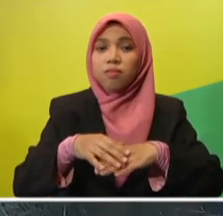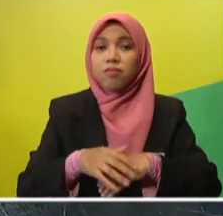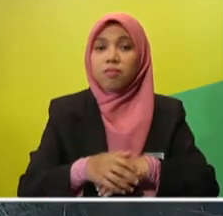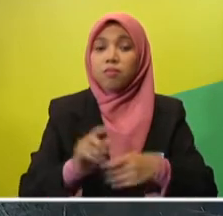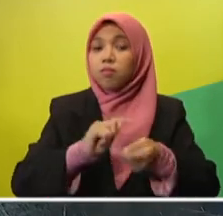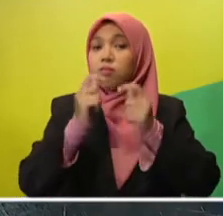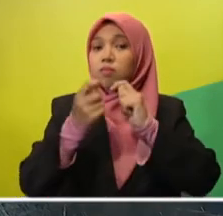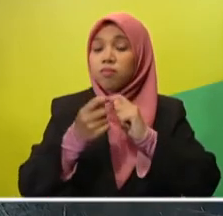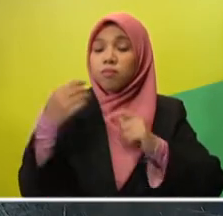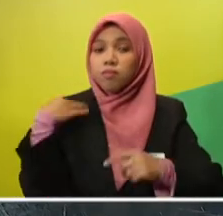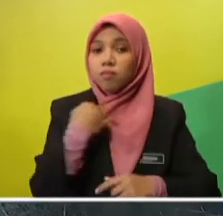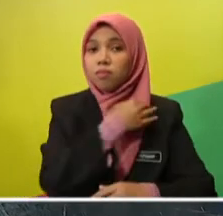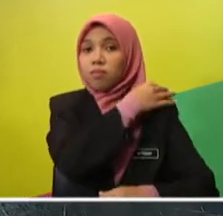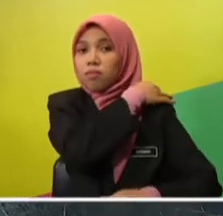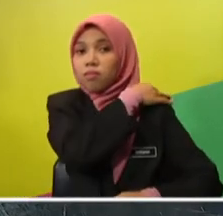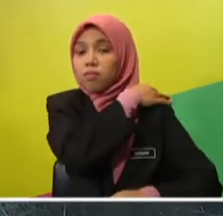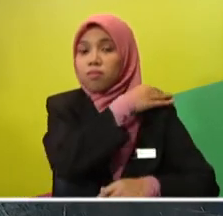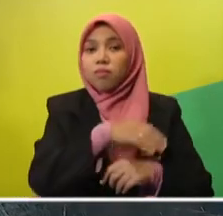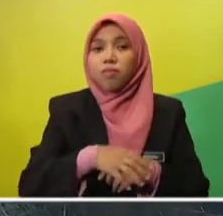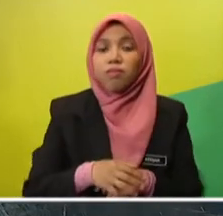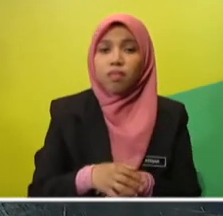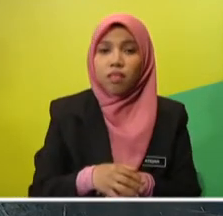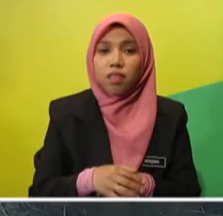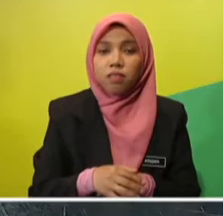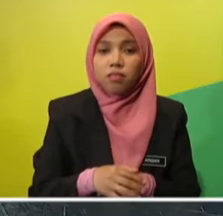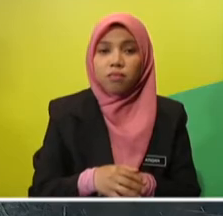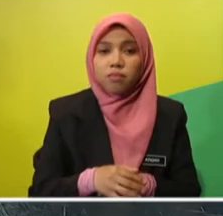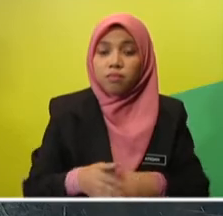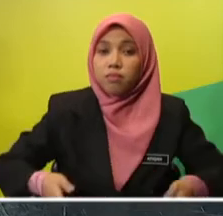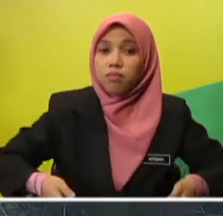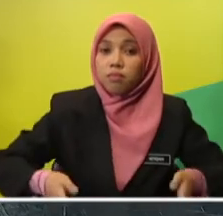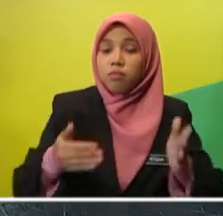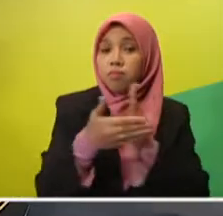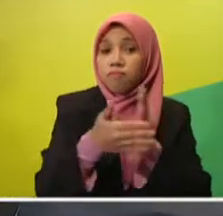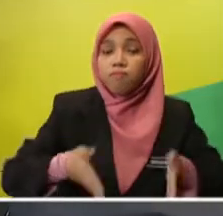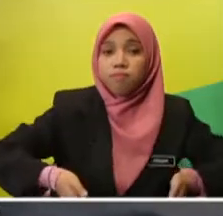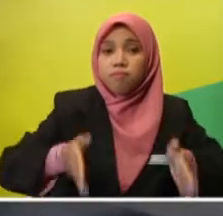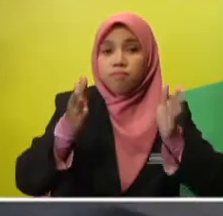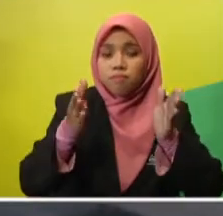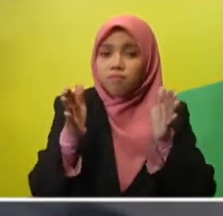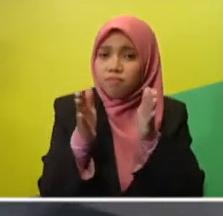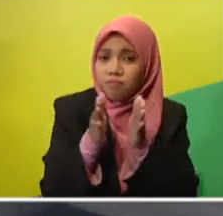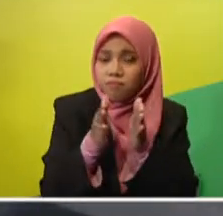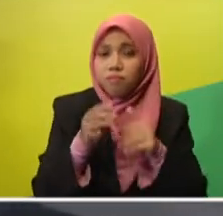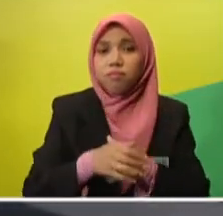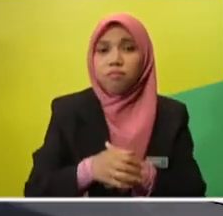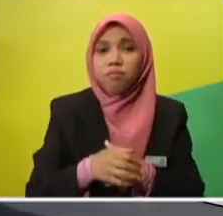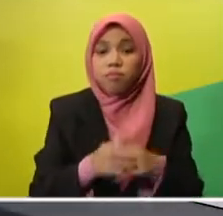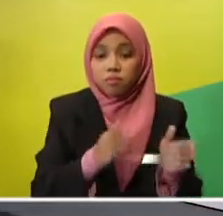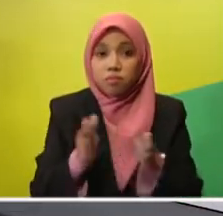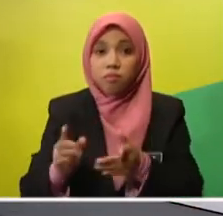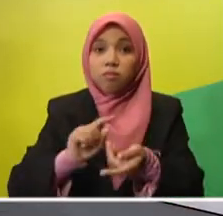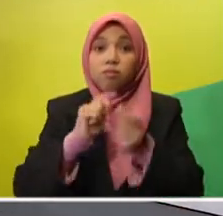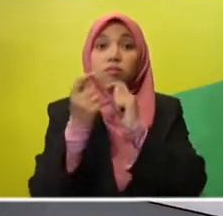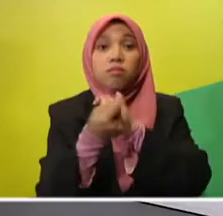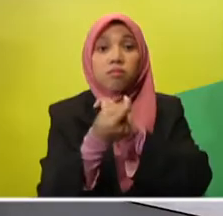celik. Okey, kita akan melalui lorong sempit. Okey, klien dan pemandu berada selari di belakang. Aha, kedudukan dah berubah selari ya, cikgu.